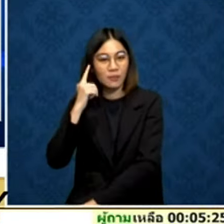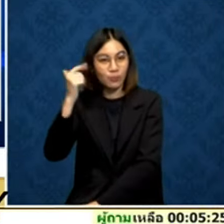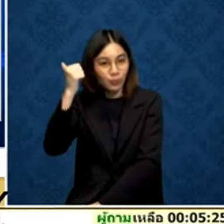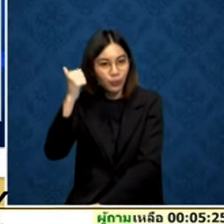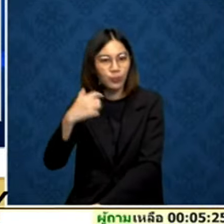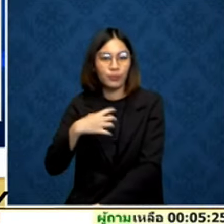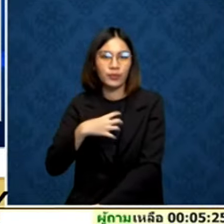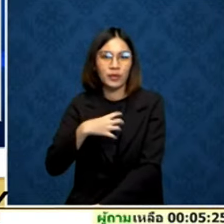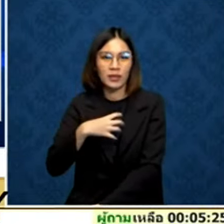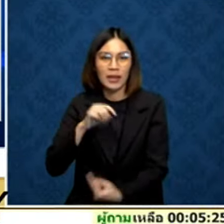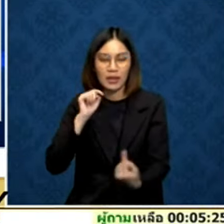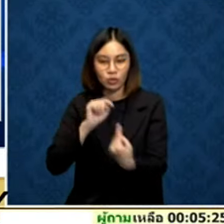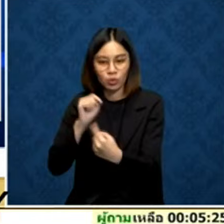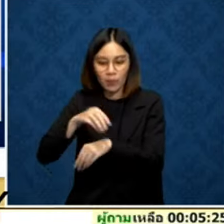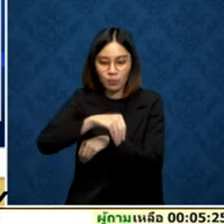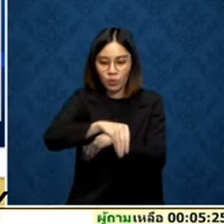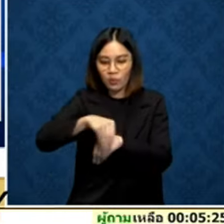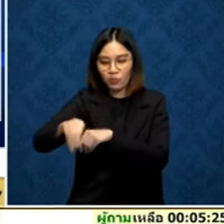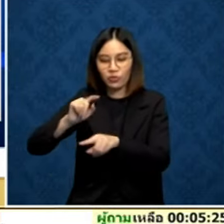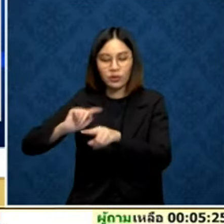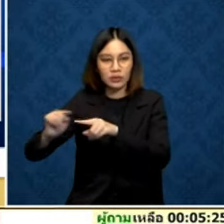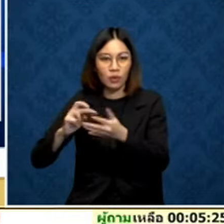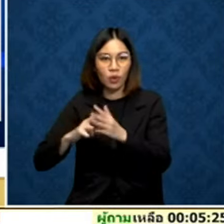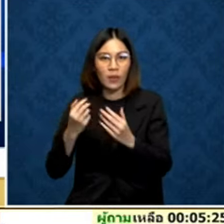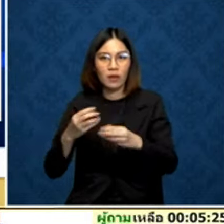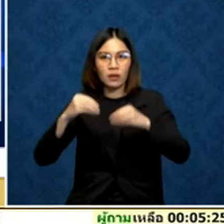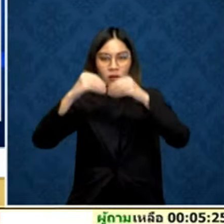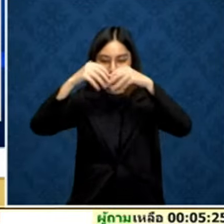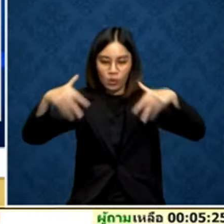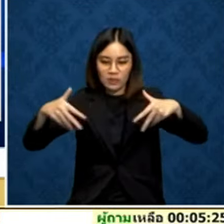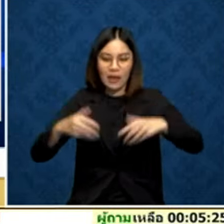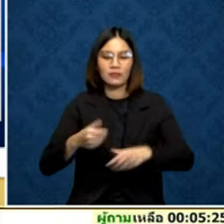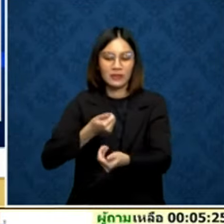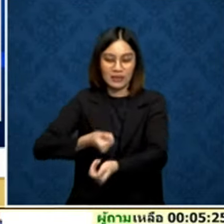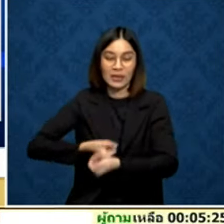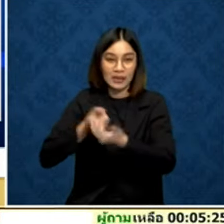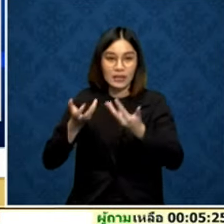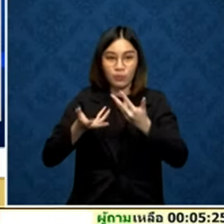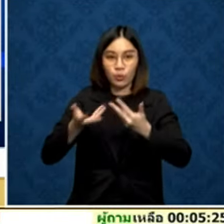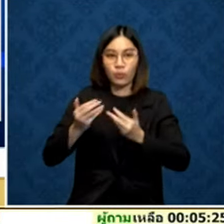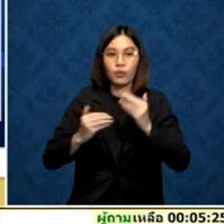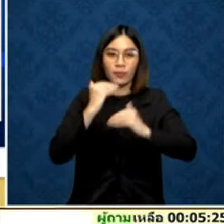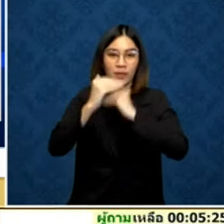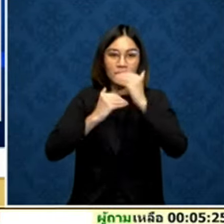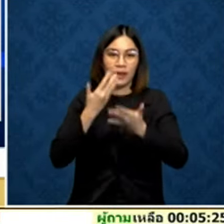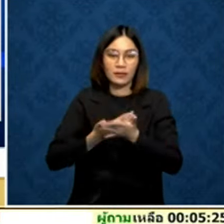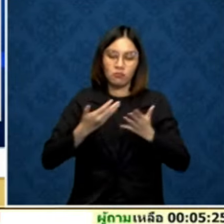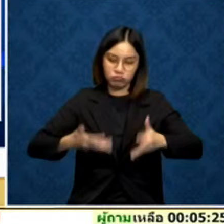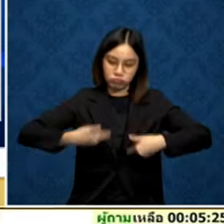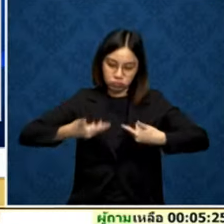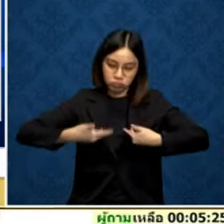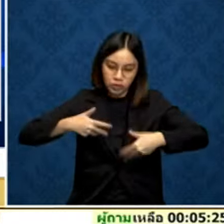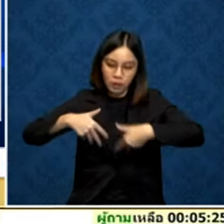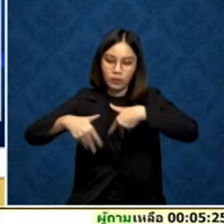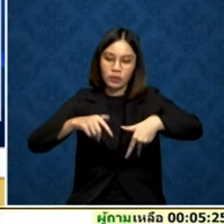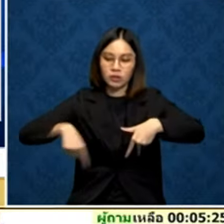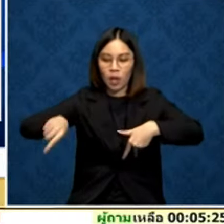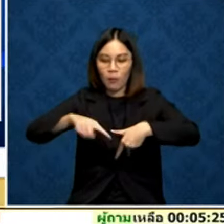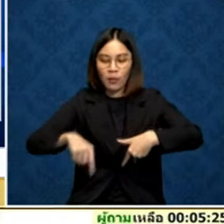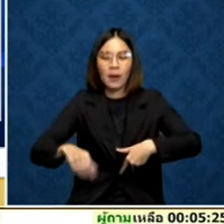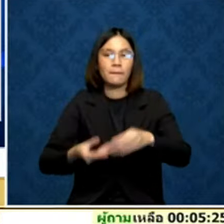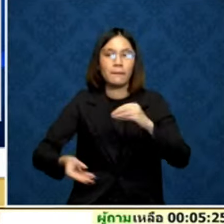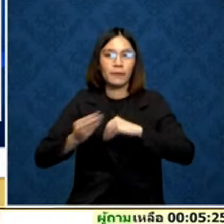งกับพืชต่างๆก็เป็นเรื่องที่เราจะยกโครงสร้างของการเกษตรขึ้นมาทำให้รายได้ของพี่น้องเพิ่มขึ้น3เท่าภ